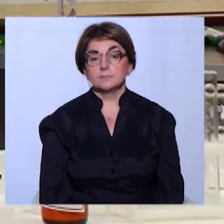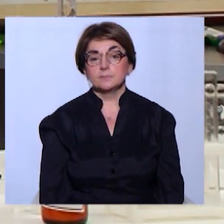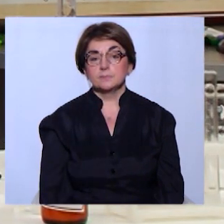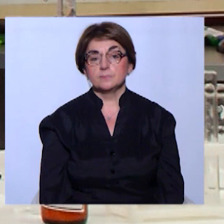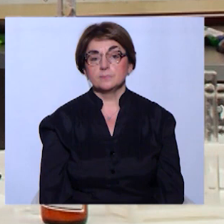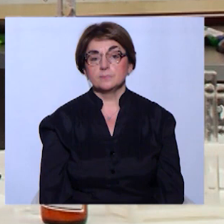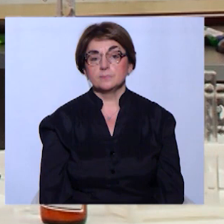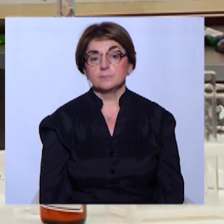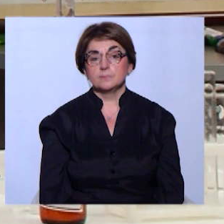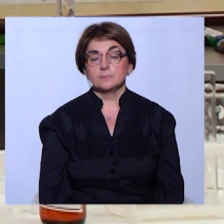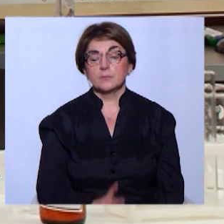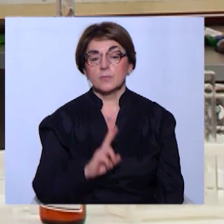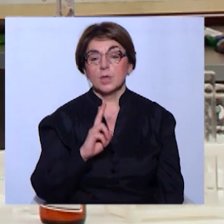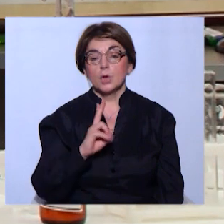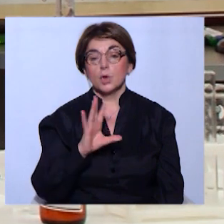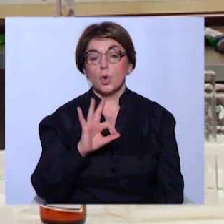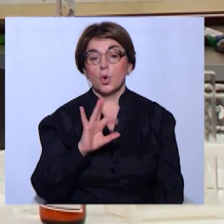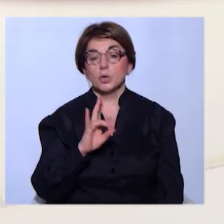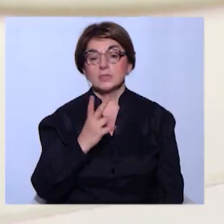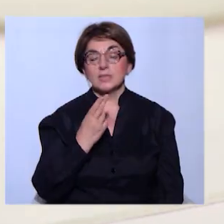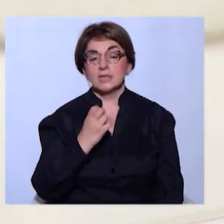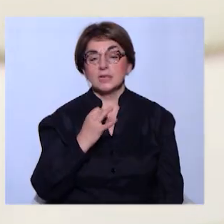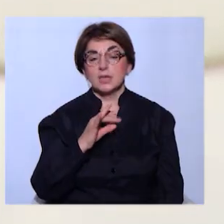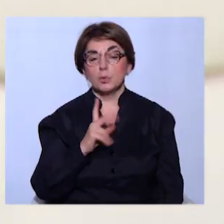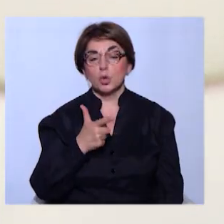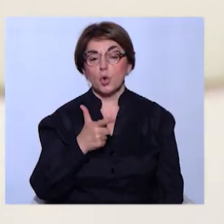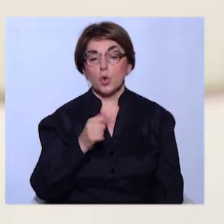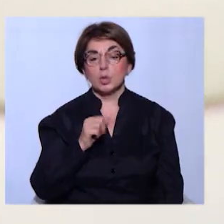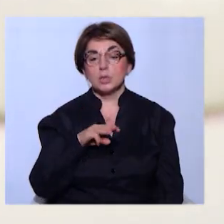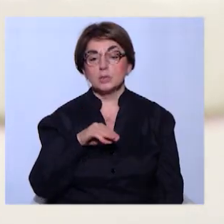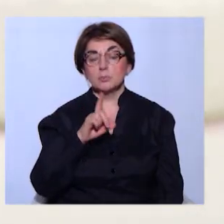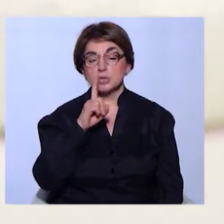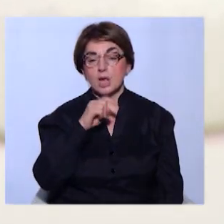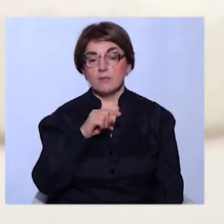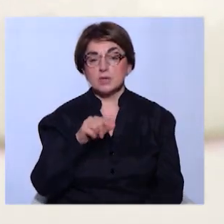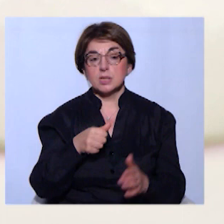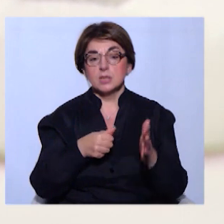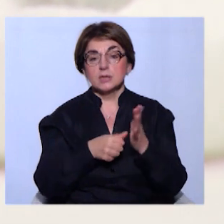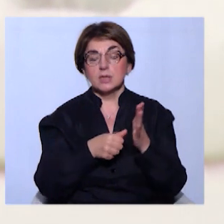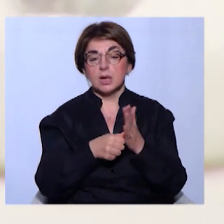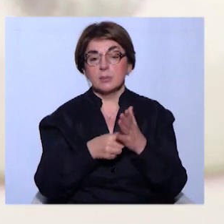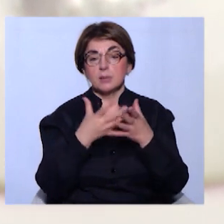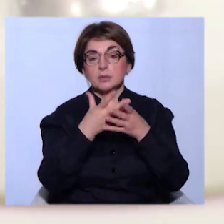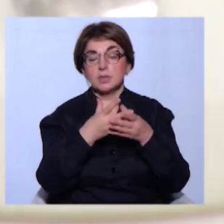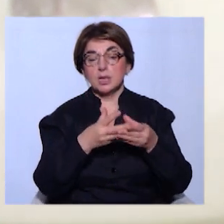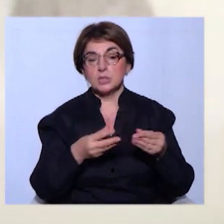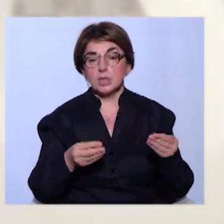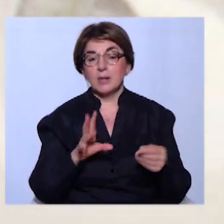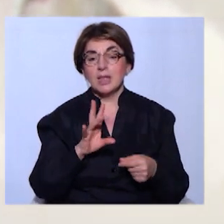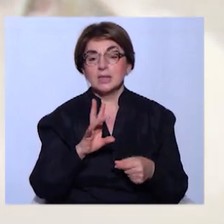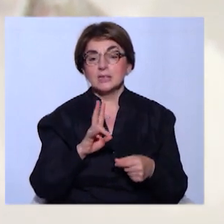გოგირდმჟავას მოქმედებით იშლება ნახშირბადად და წყლად. აი, უკვე დაიწყო კიდევაც